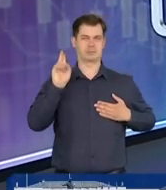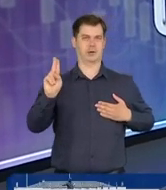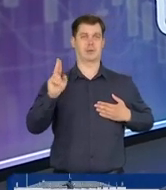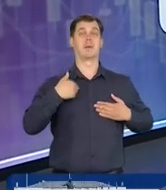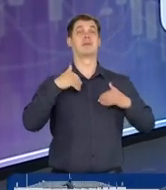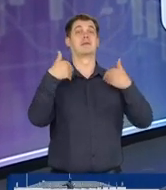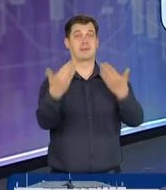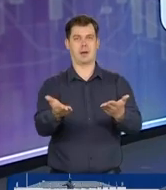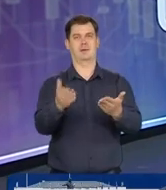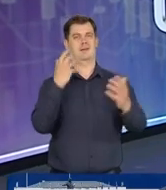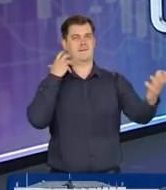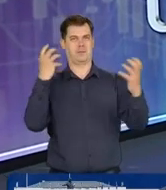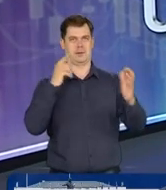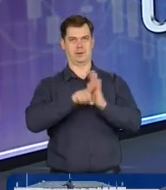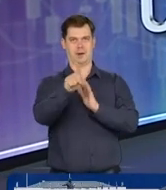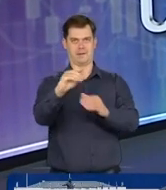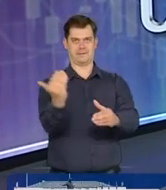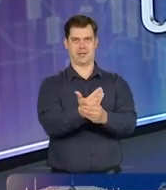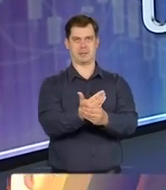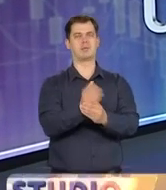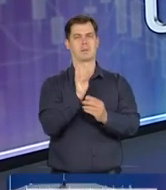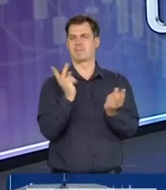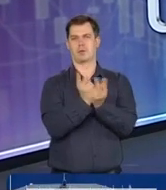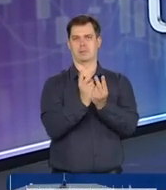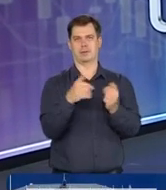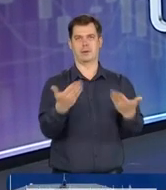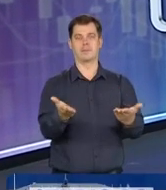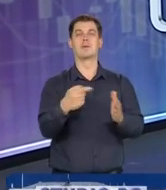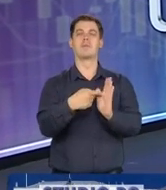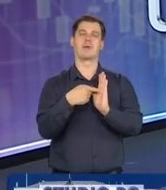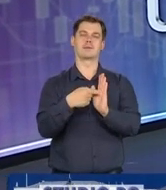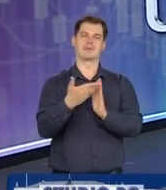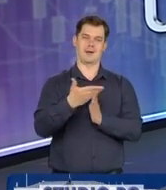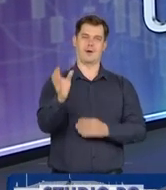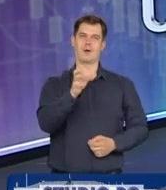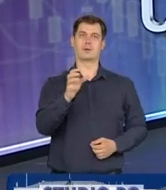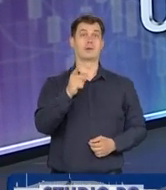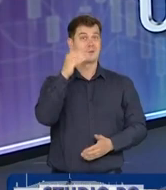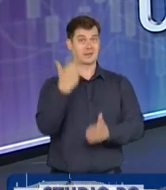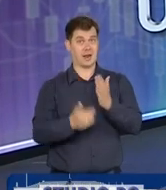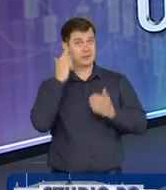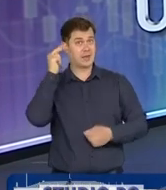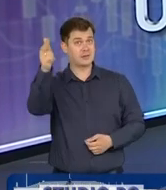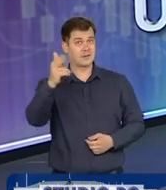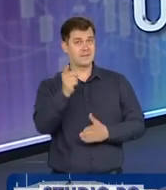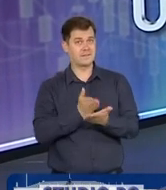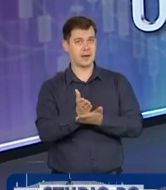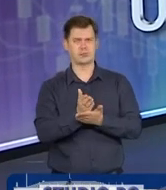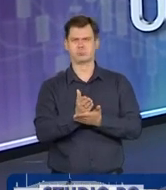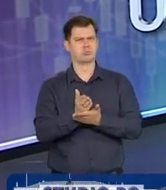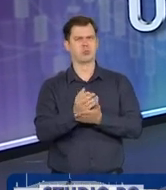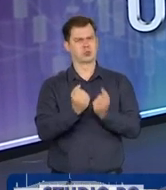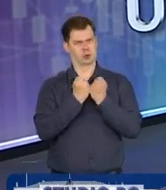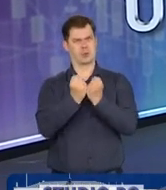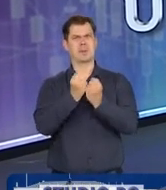także dla tych którzy mają działalność gospodarczą przygotujmy podobnym poradnik polecamy się to absolutnie nie tracić wiary w siebie i swój nawet